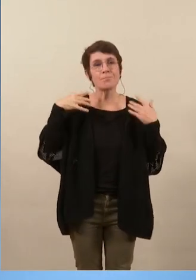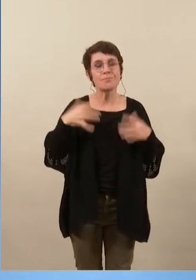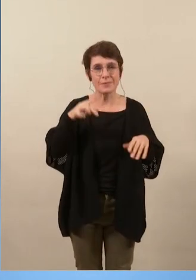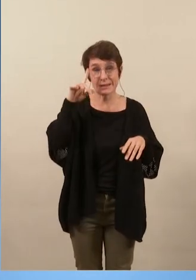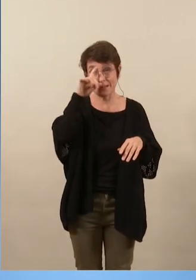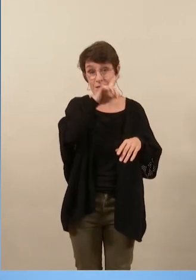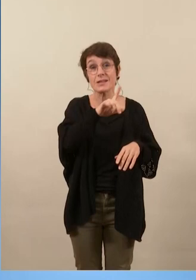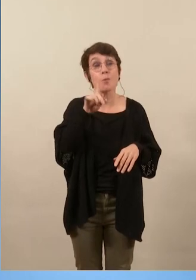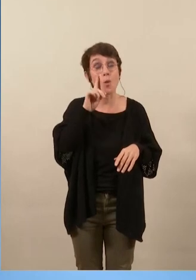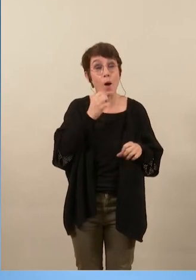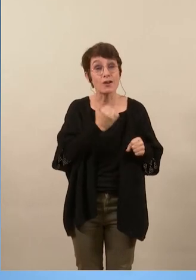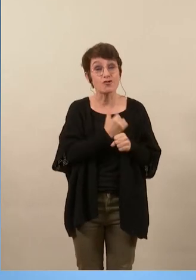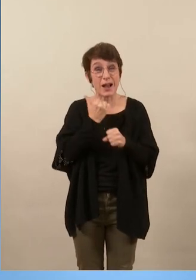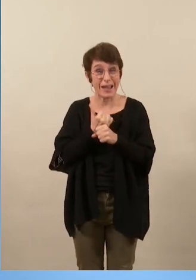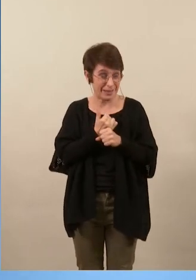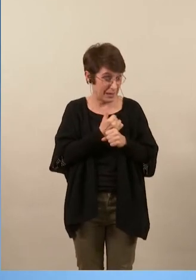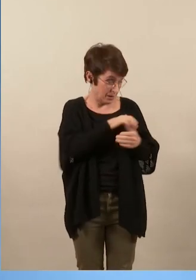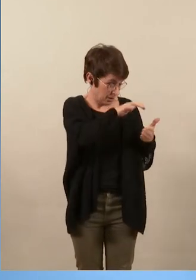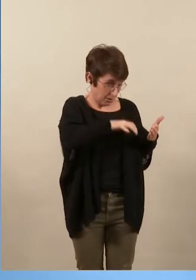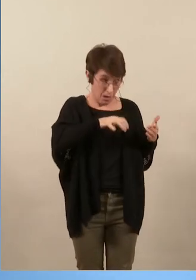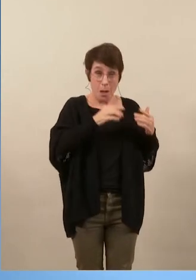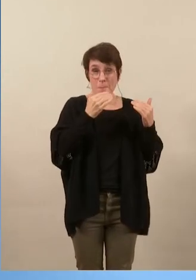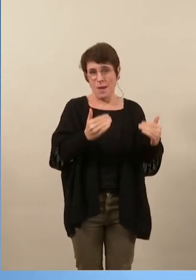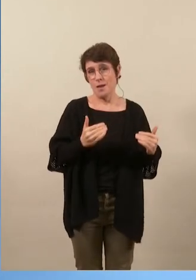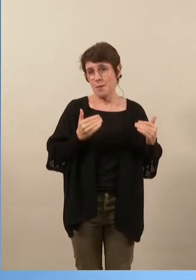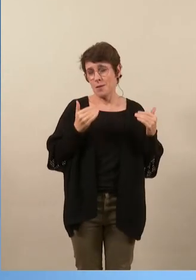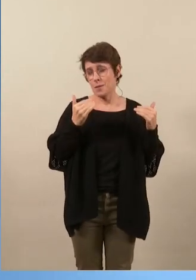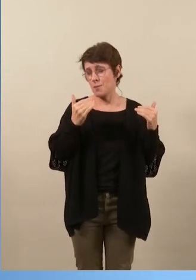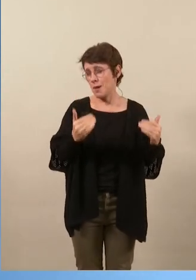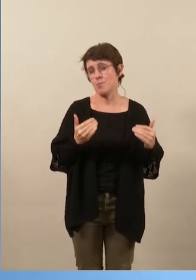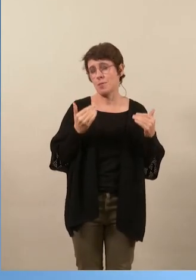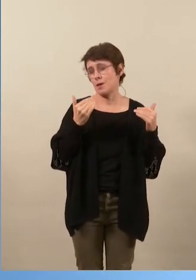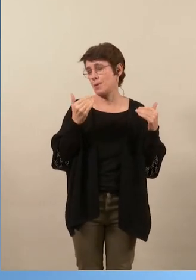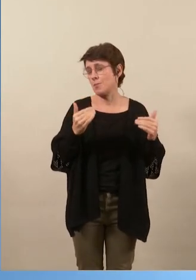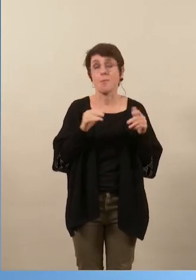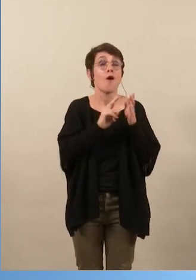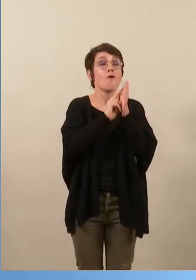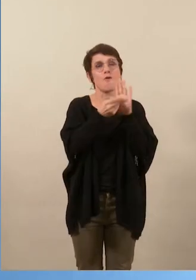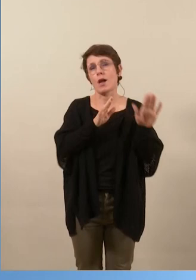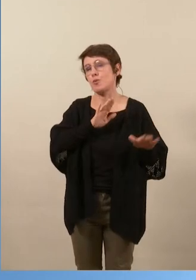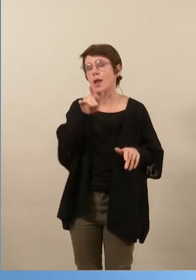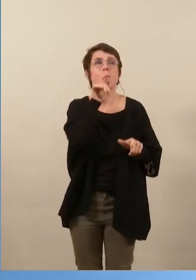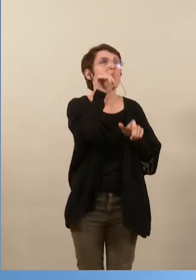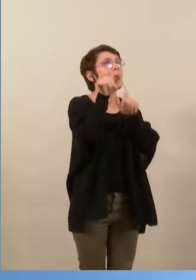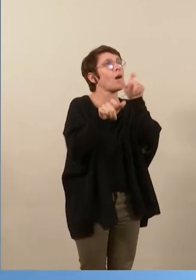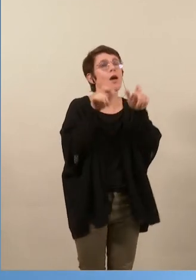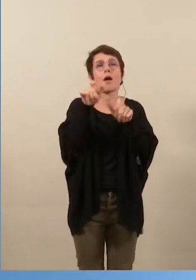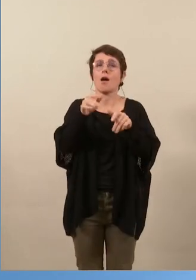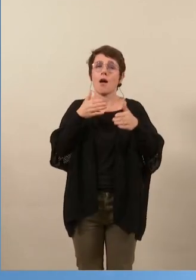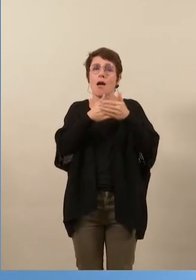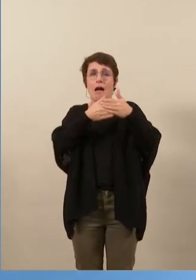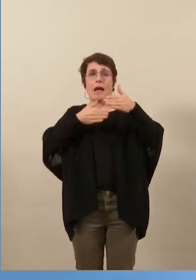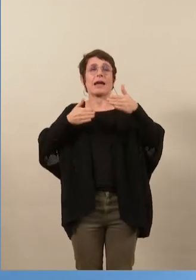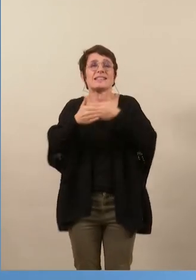d'une année à l'autre on retrouve ainsi votre verbiage habituel je cite la résilience